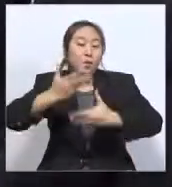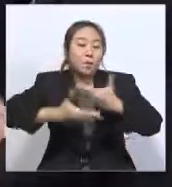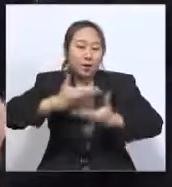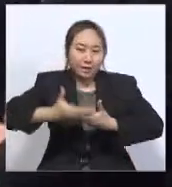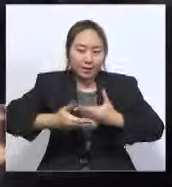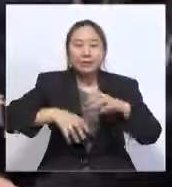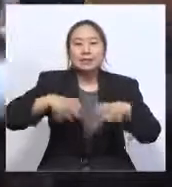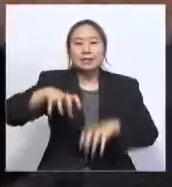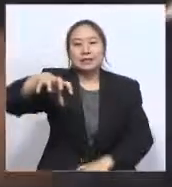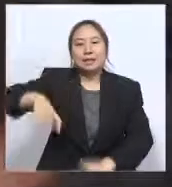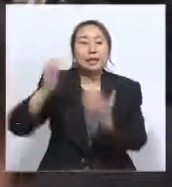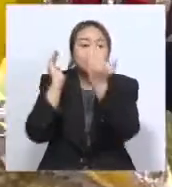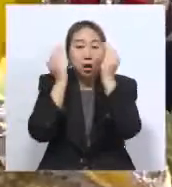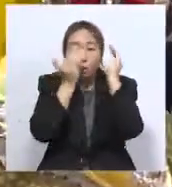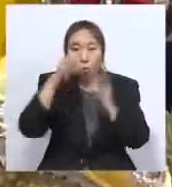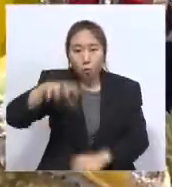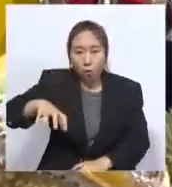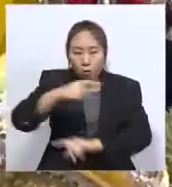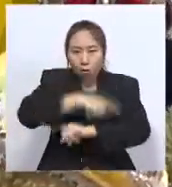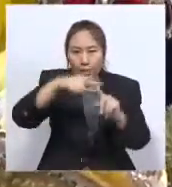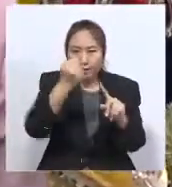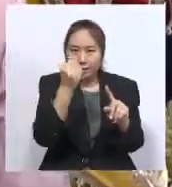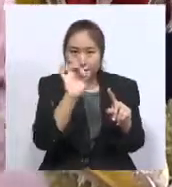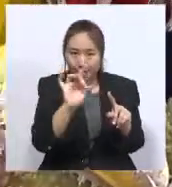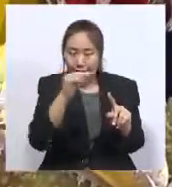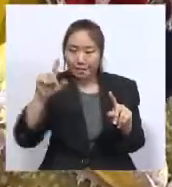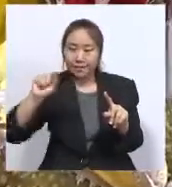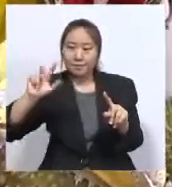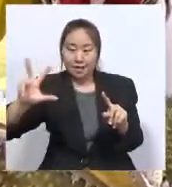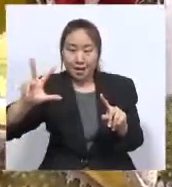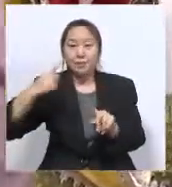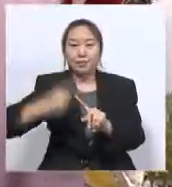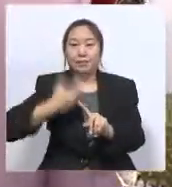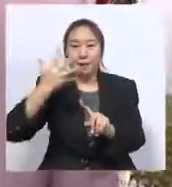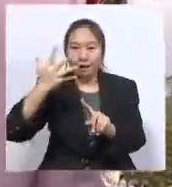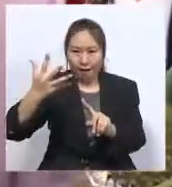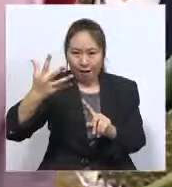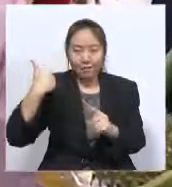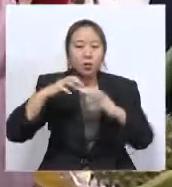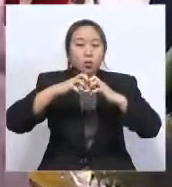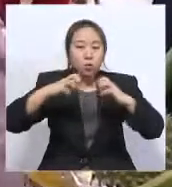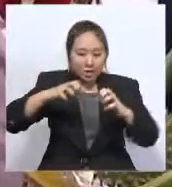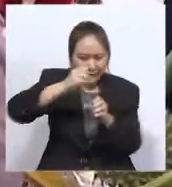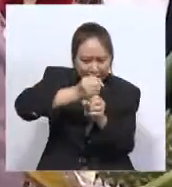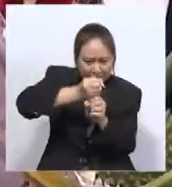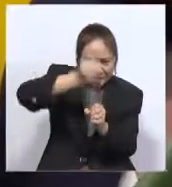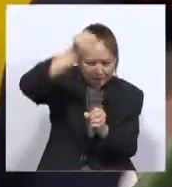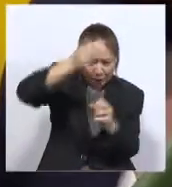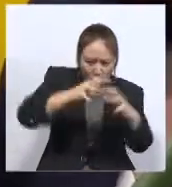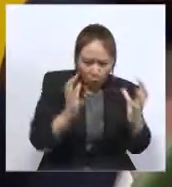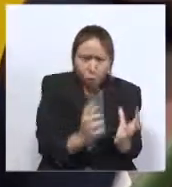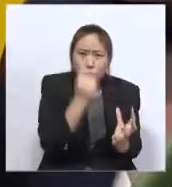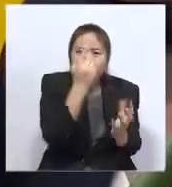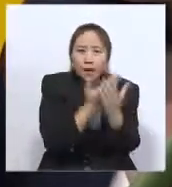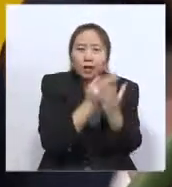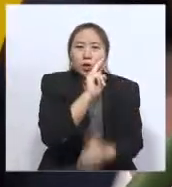จัดขึ้นที่เซ็นทรัลเวิลด์ระหว่างวันที่18ถึง23พฤษภาคมซึ่งมีทุเรียนก้านยาวลูกละ 20,000 บาทและห